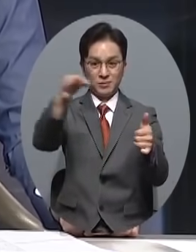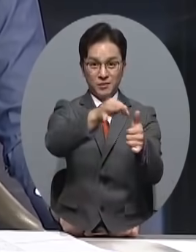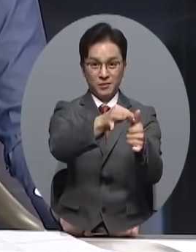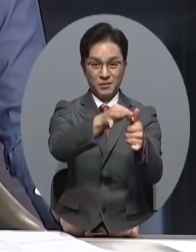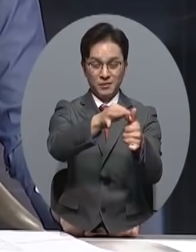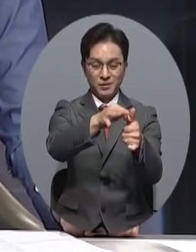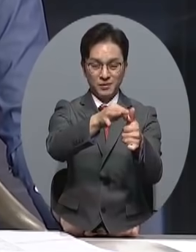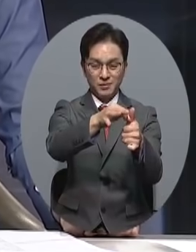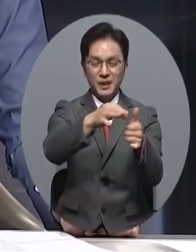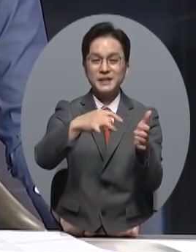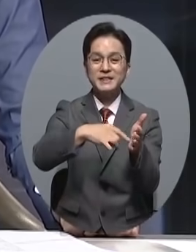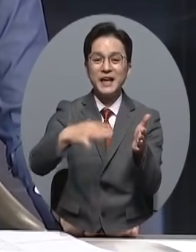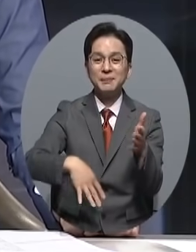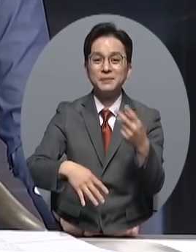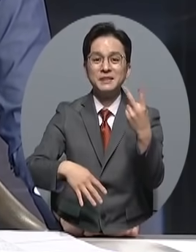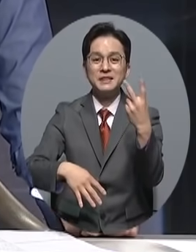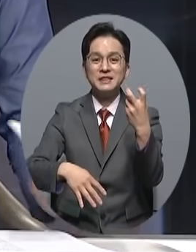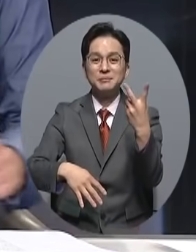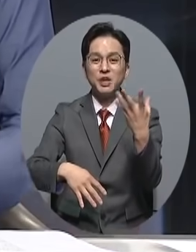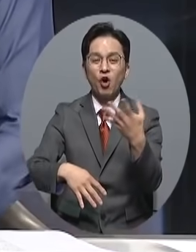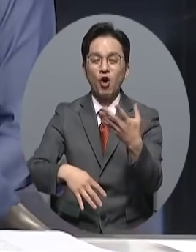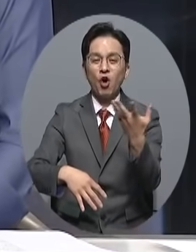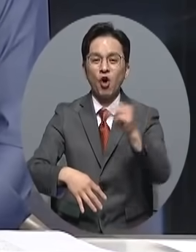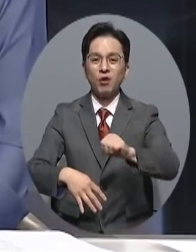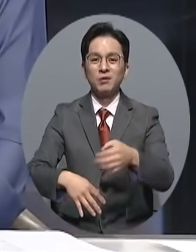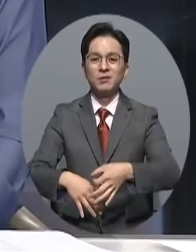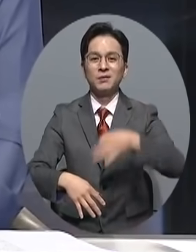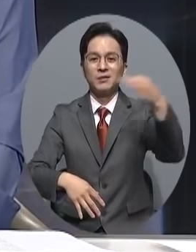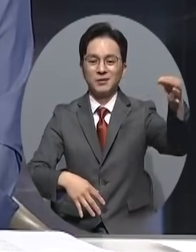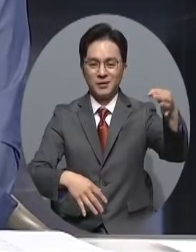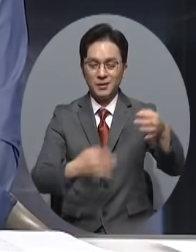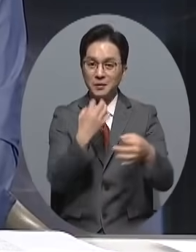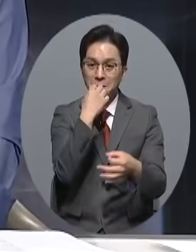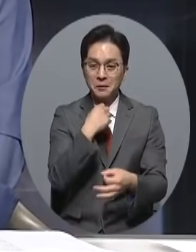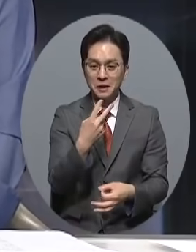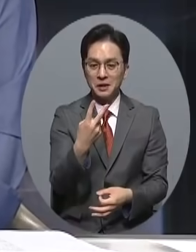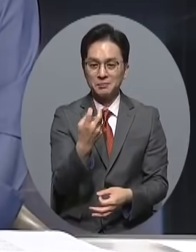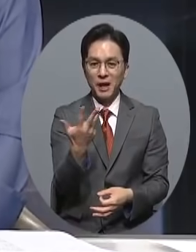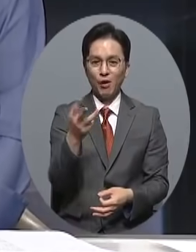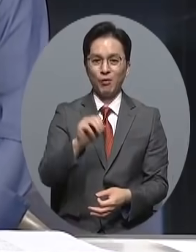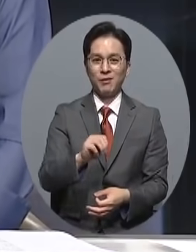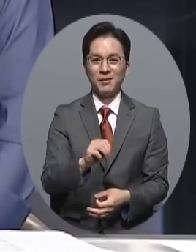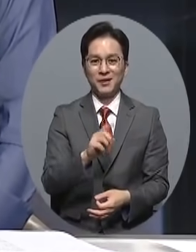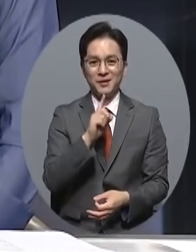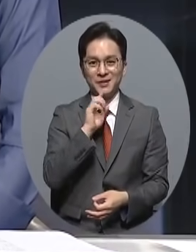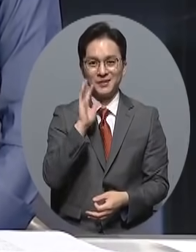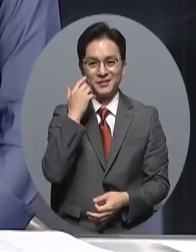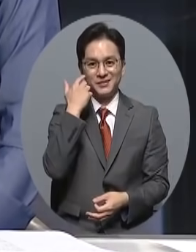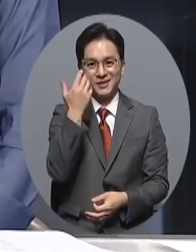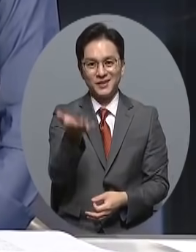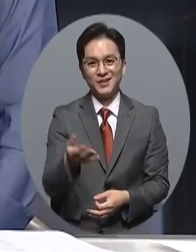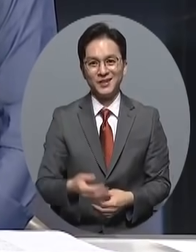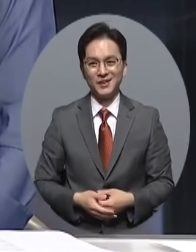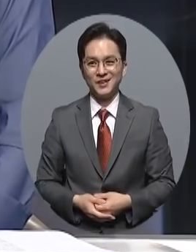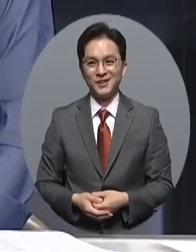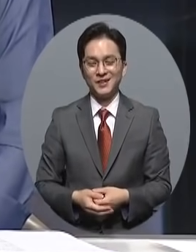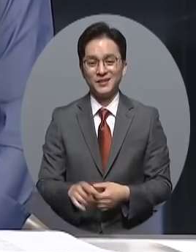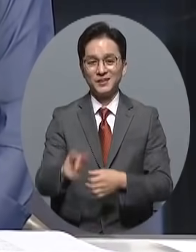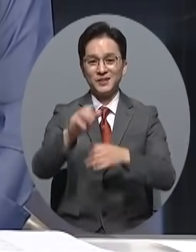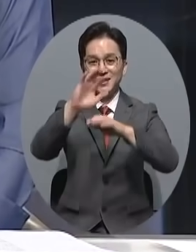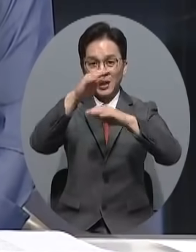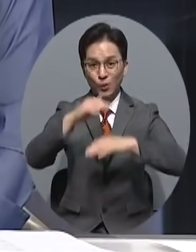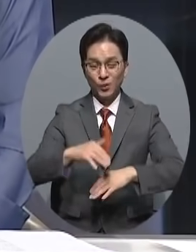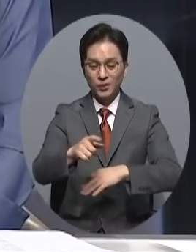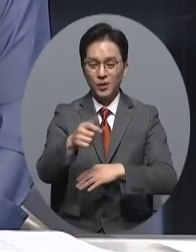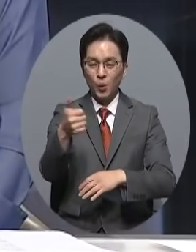내면서까지 줘야 되는 건지 줄 수밖에 없었던 건지 국민들은 알 수가 없기 때문에 이 부분에 대해서도 분명하게 어떤